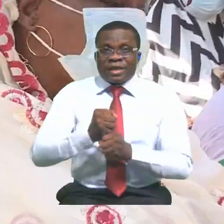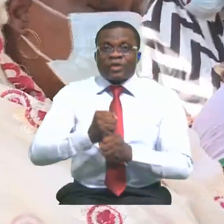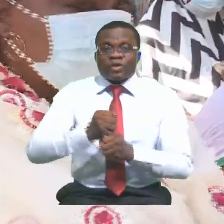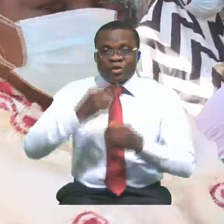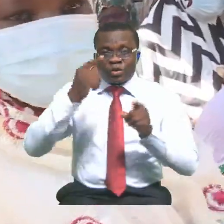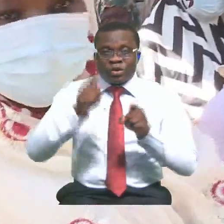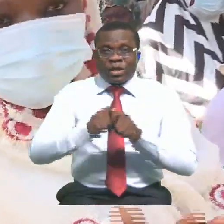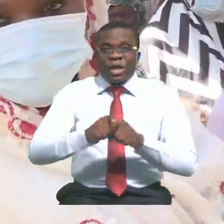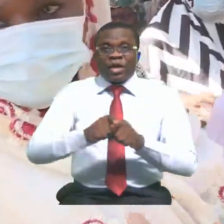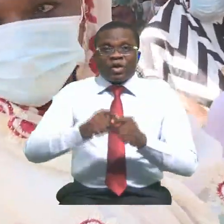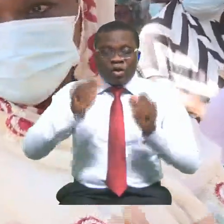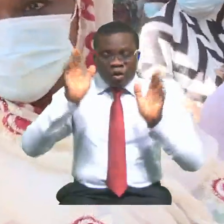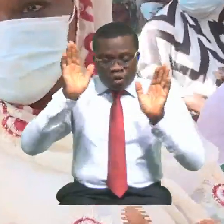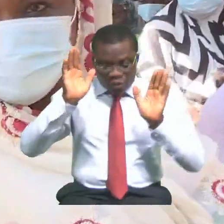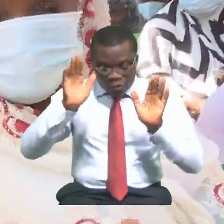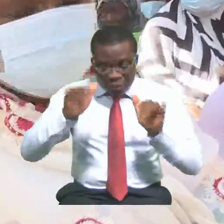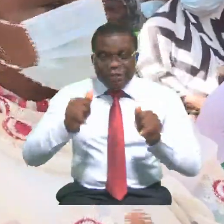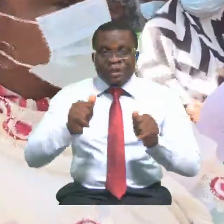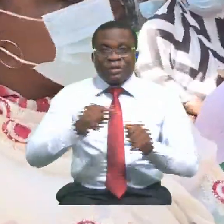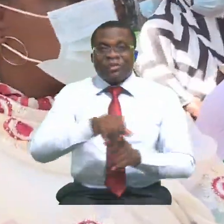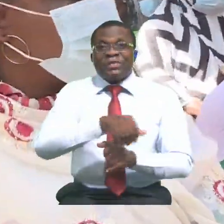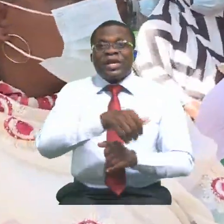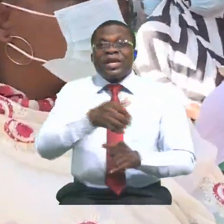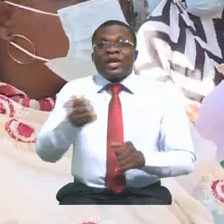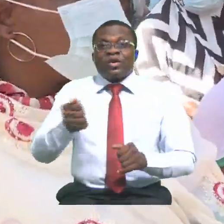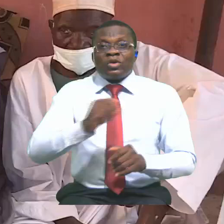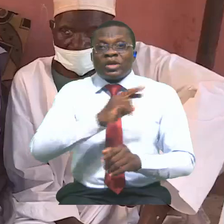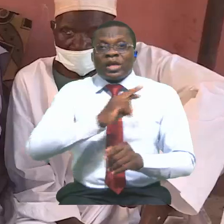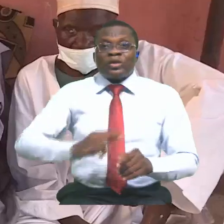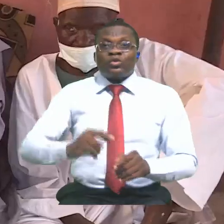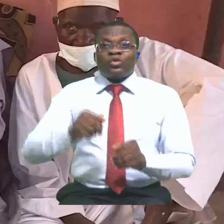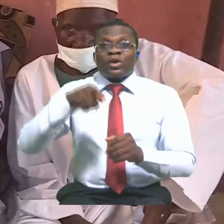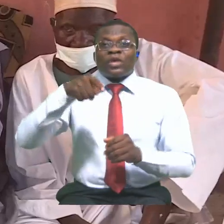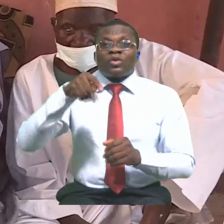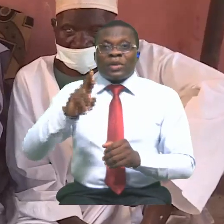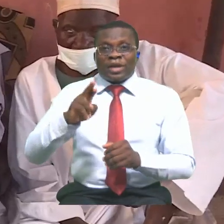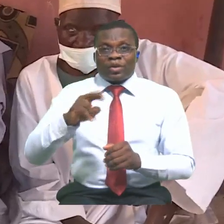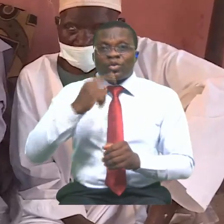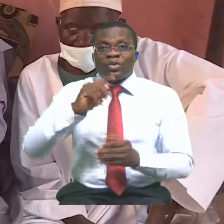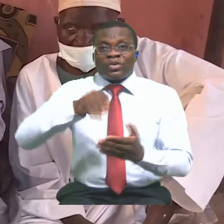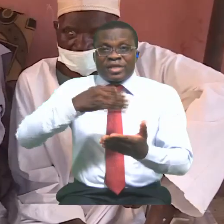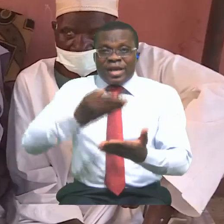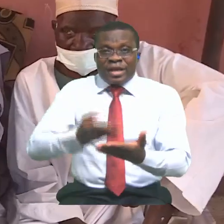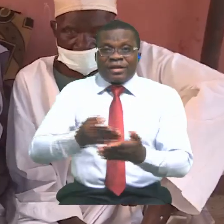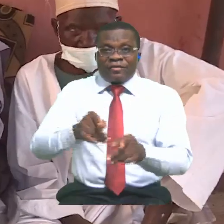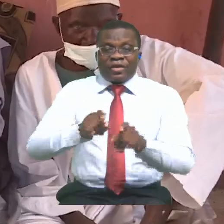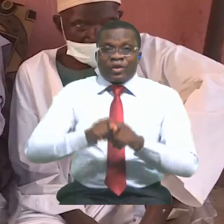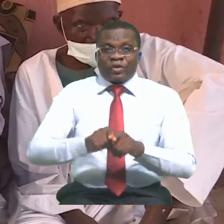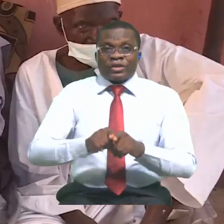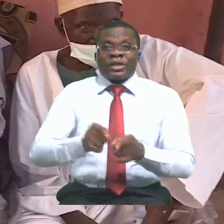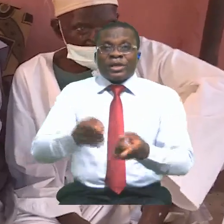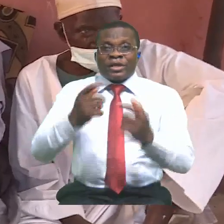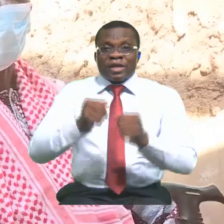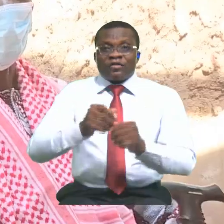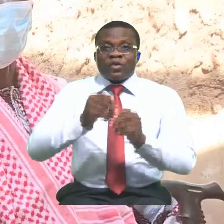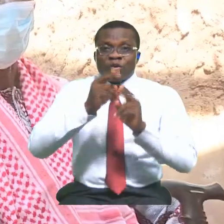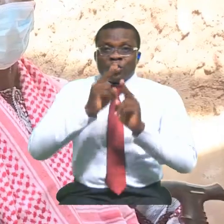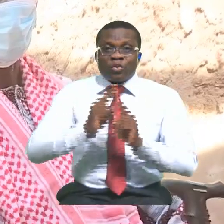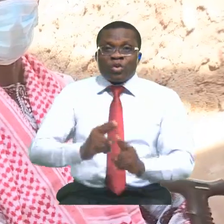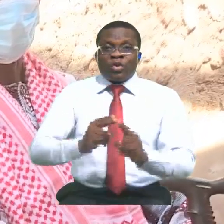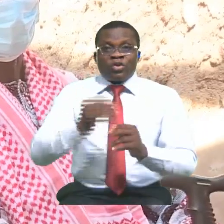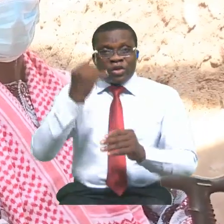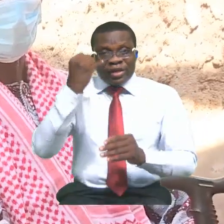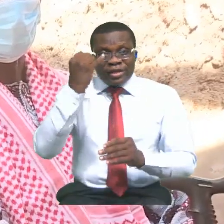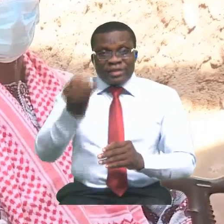l'assentiment des imams, notables et même du roi de la cité des Koboro, Akpaki Gobiyese, venu honorer